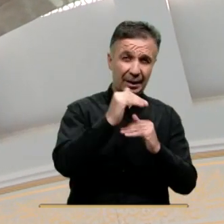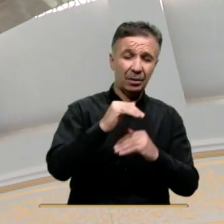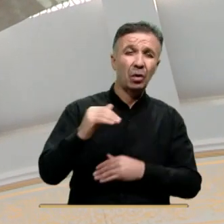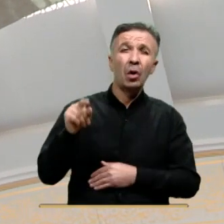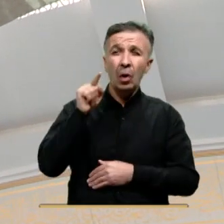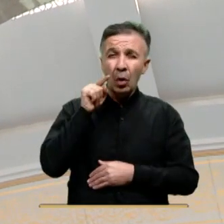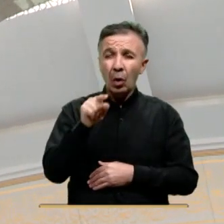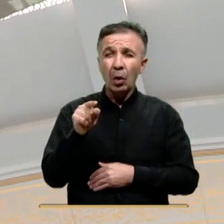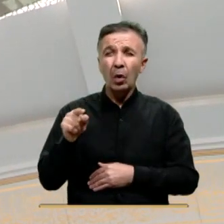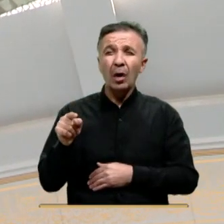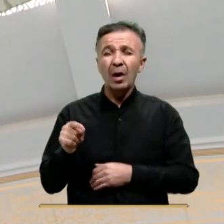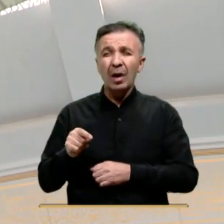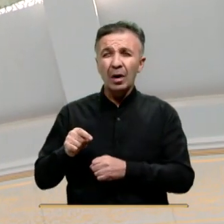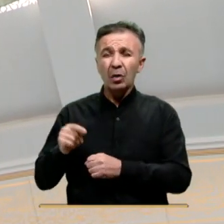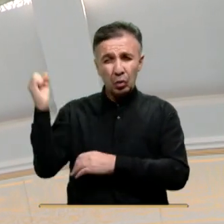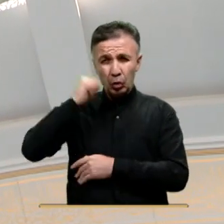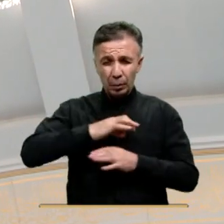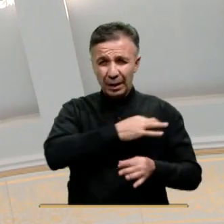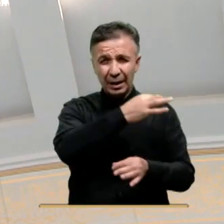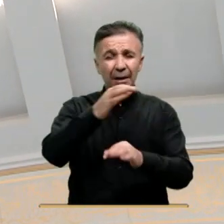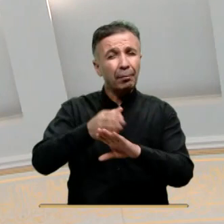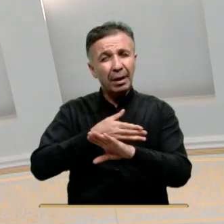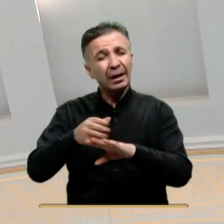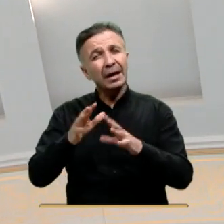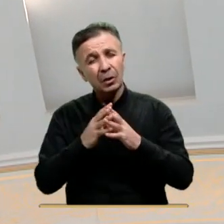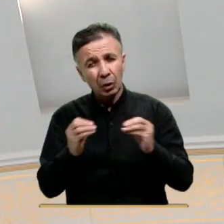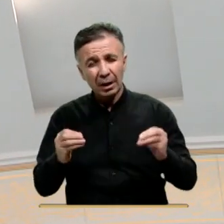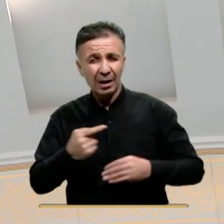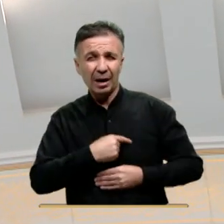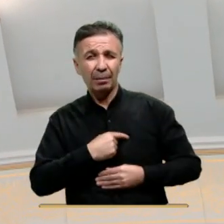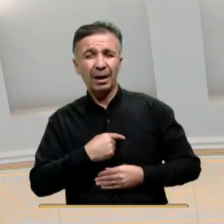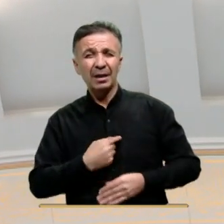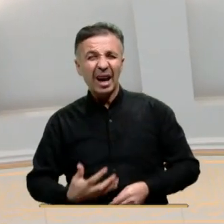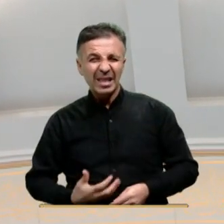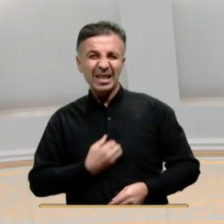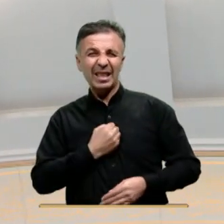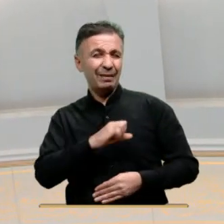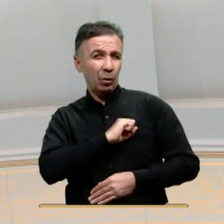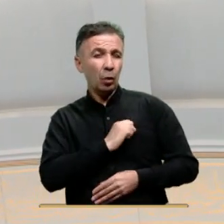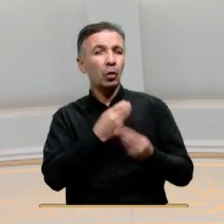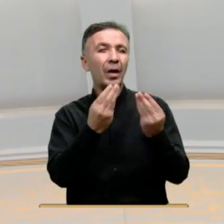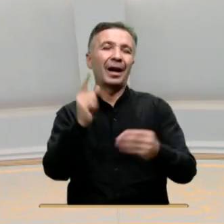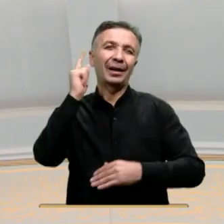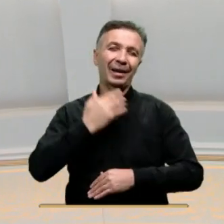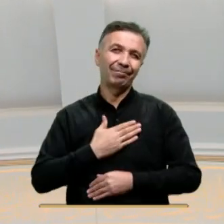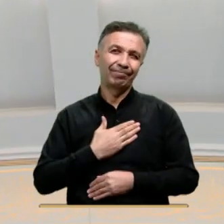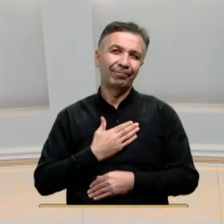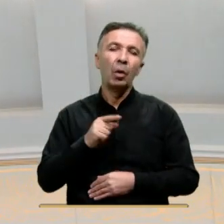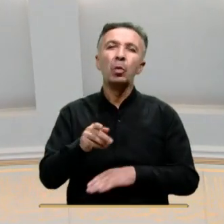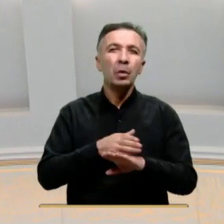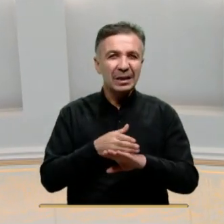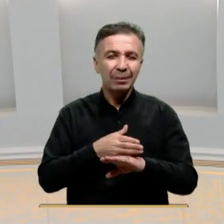zalimlerin mallarını güçlerini yok et kalplerine Darlık dağınıklık ve sıkıntı ver bu